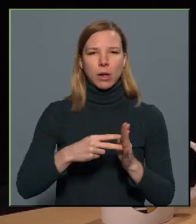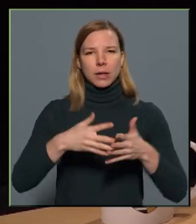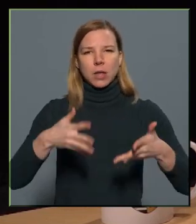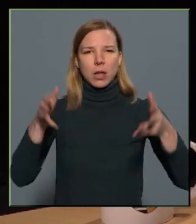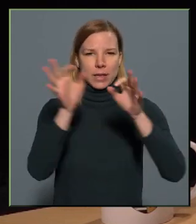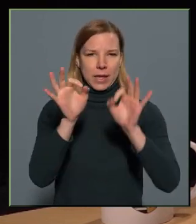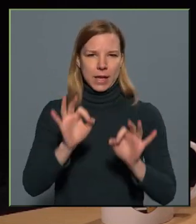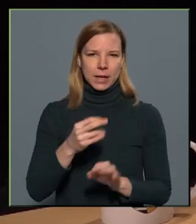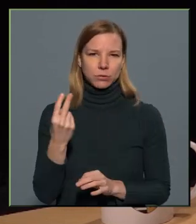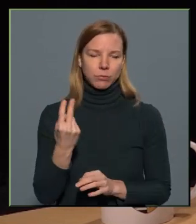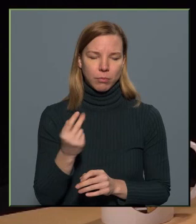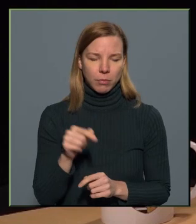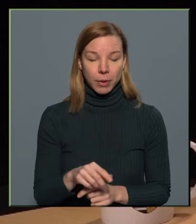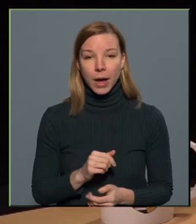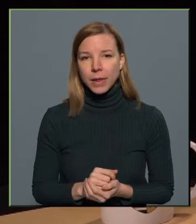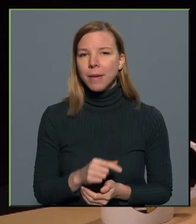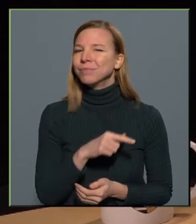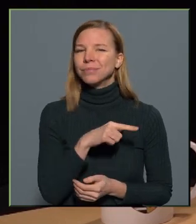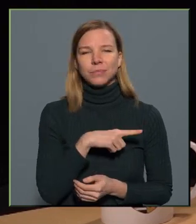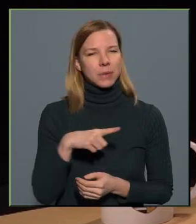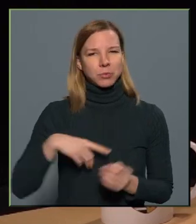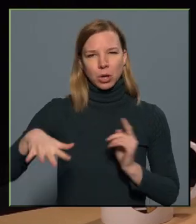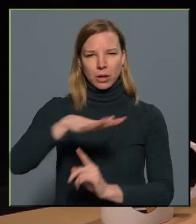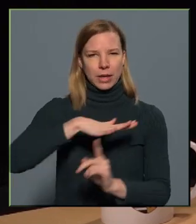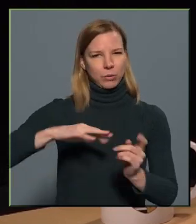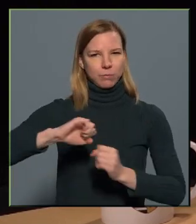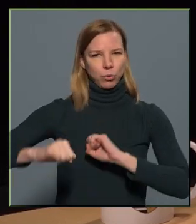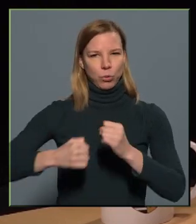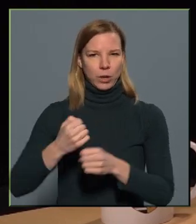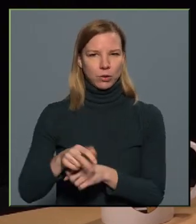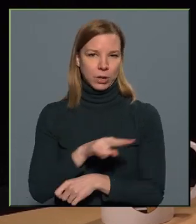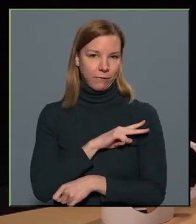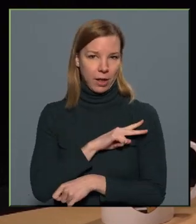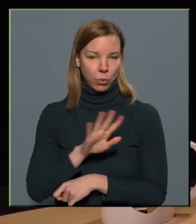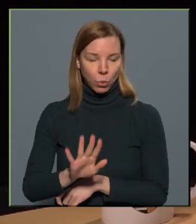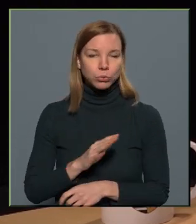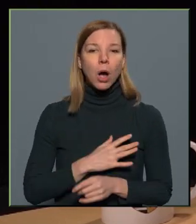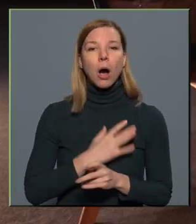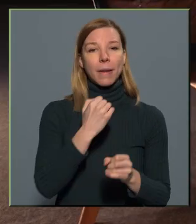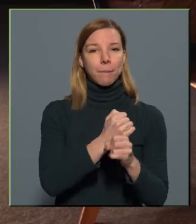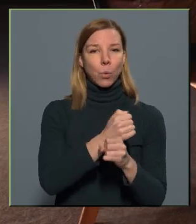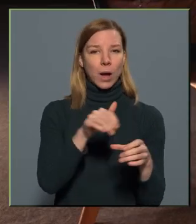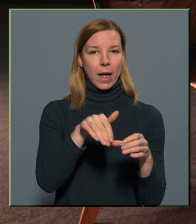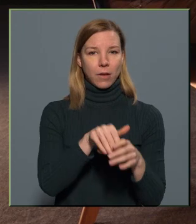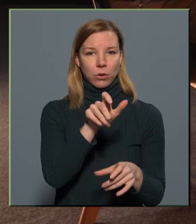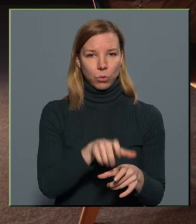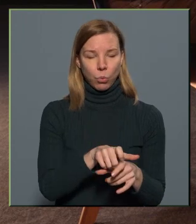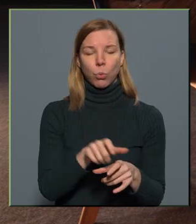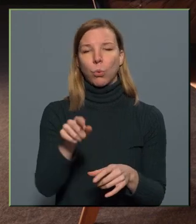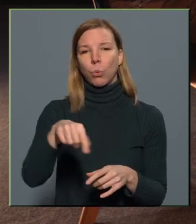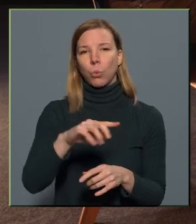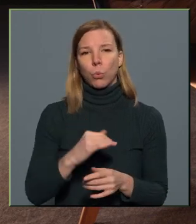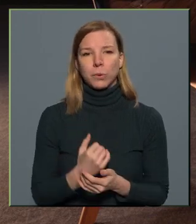nem csak a kerület működéséért felel, hanem mint munkáltató a hozzátartozó dolgozókért is.